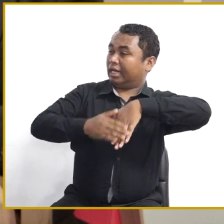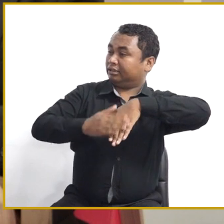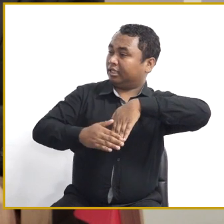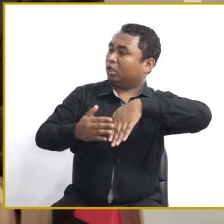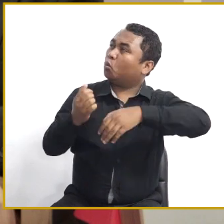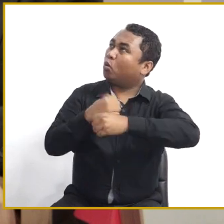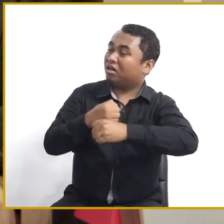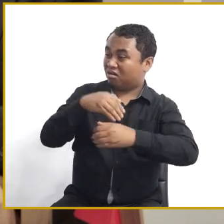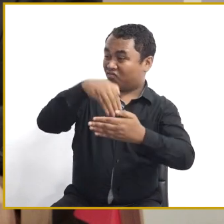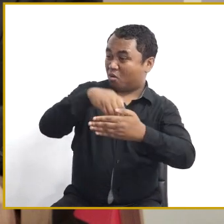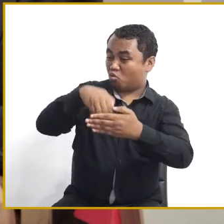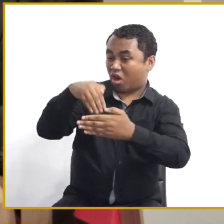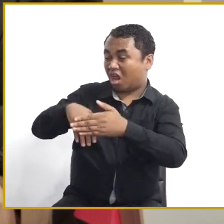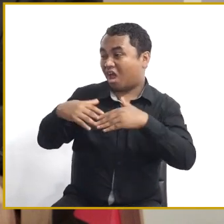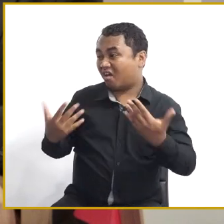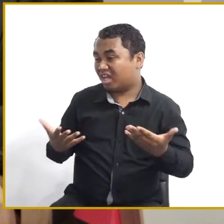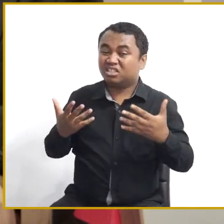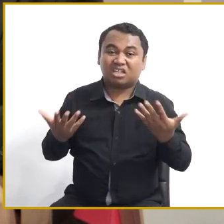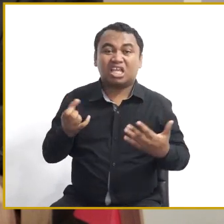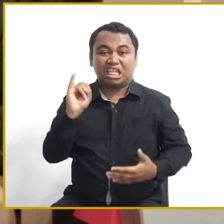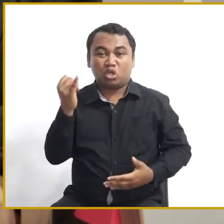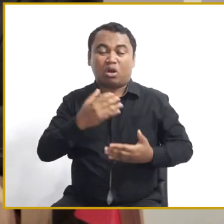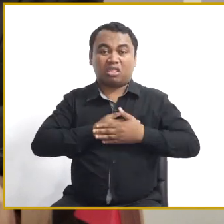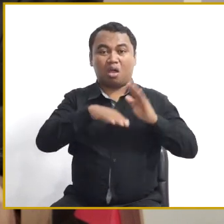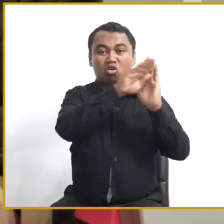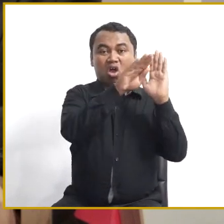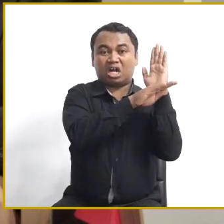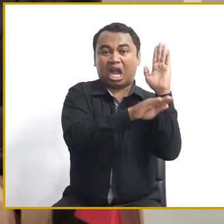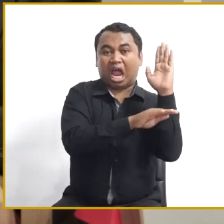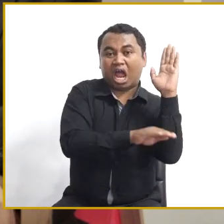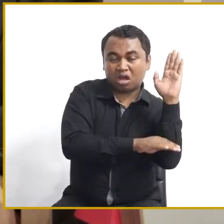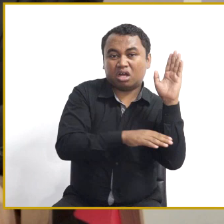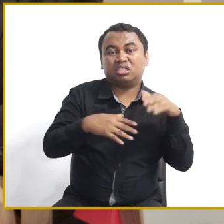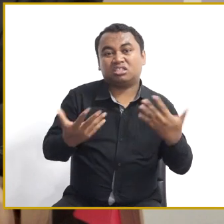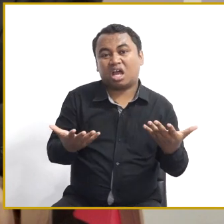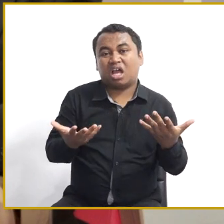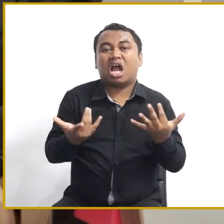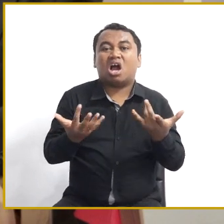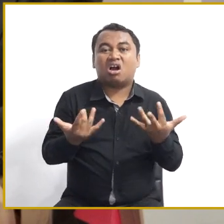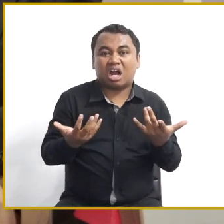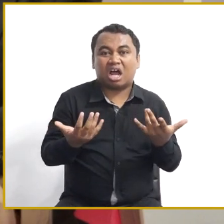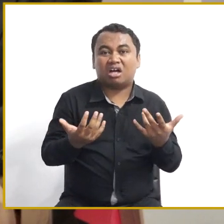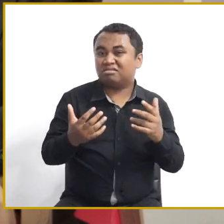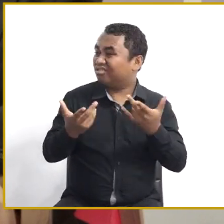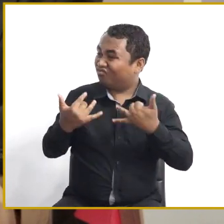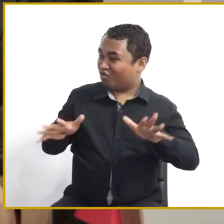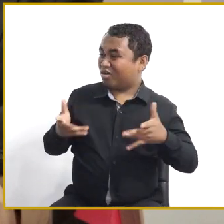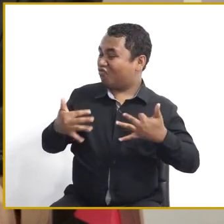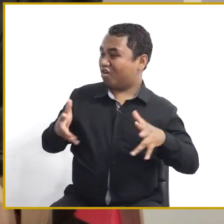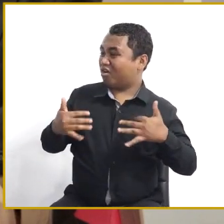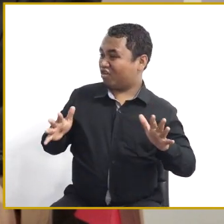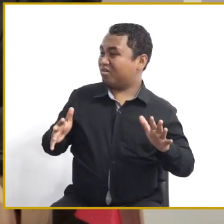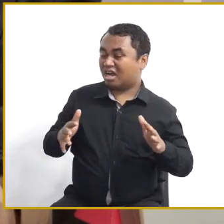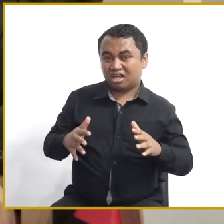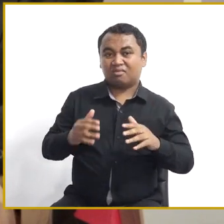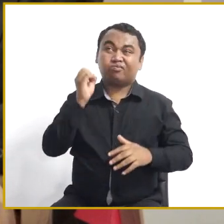resaka fambolina ve no hoentina eto Madagasikara, sa resaka harena kibon'ny tany ve, sa inona ny tena ampandrosoana Madagasikara ao anatin'ny fotoana fo